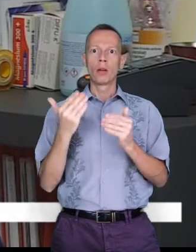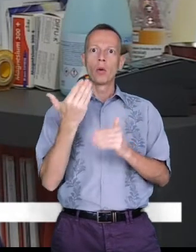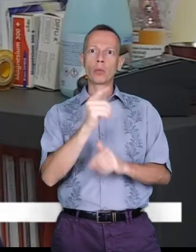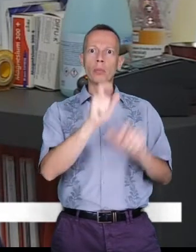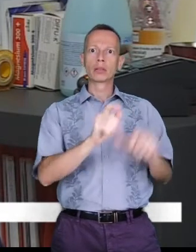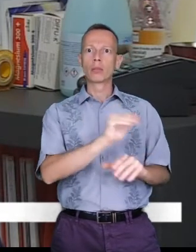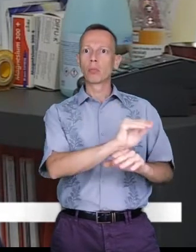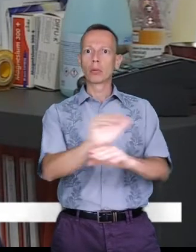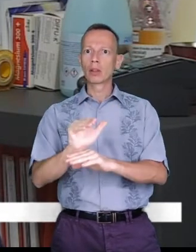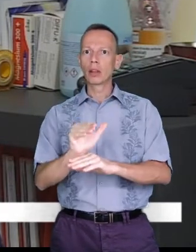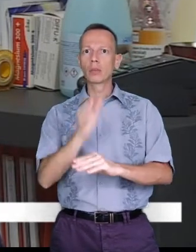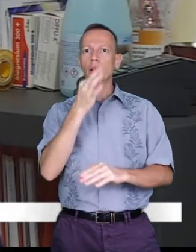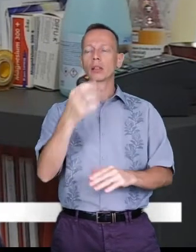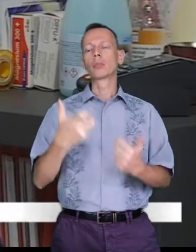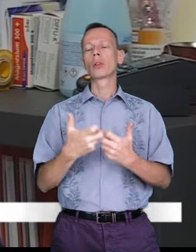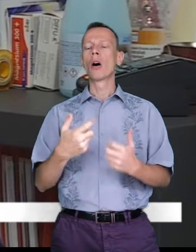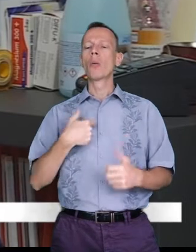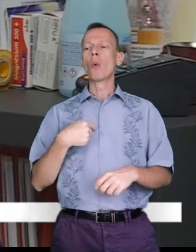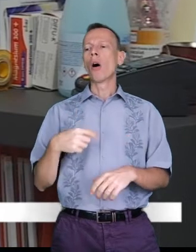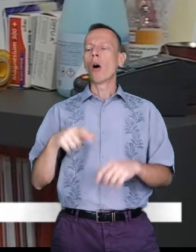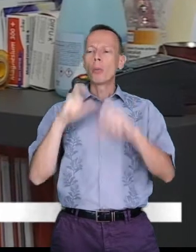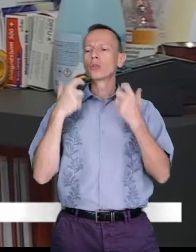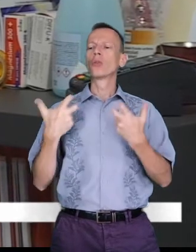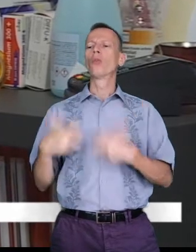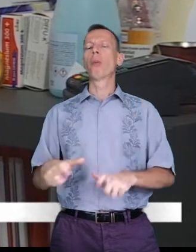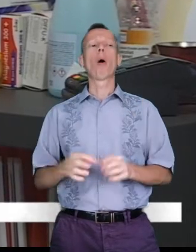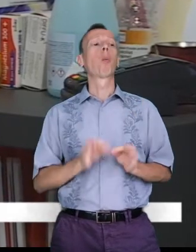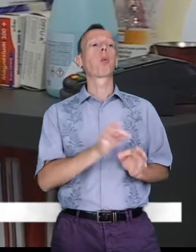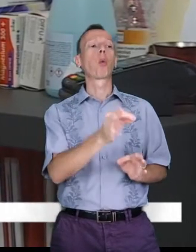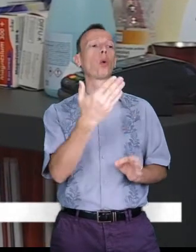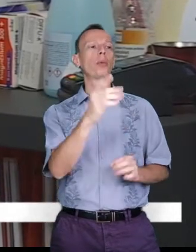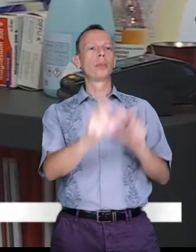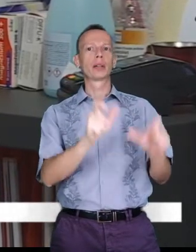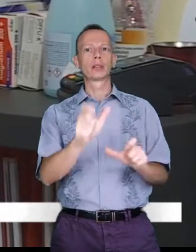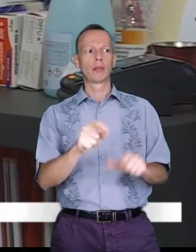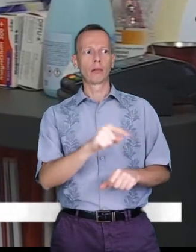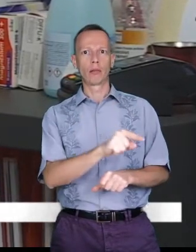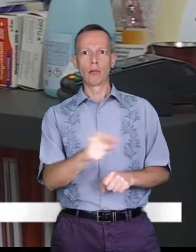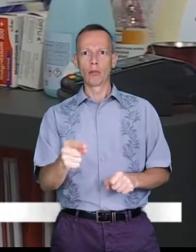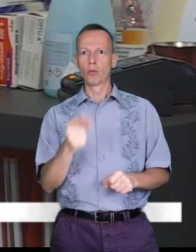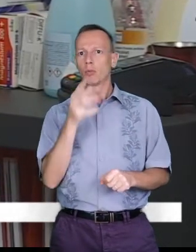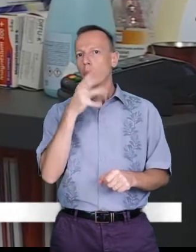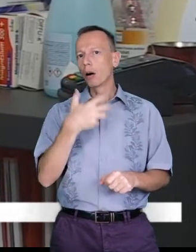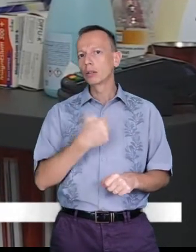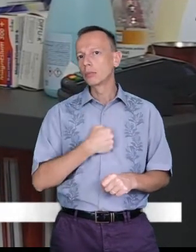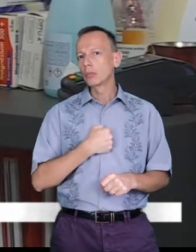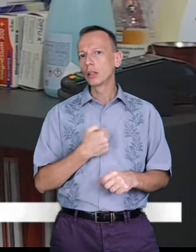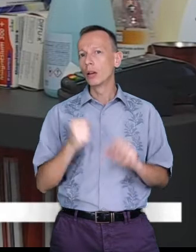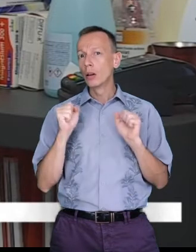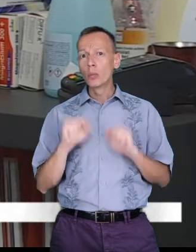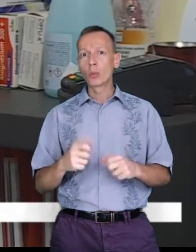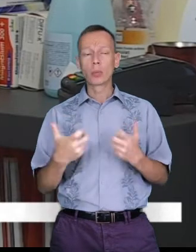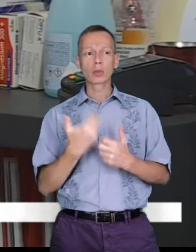Mais protection collective, on n'a pas le droit de dire, moi je vais transmettre le virus et je mets pas de masque et je peux le transmettre à tout le monde. Donc